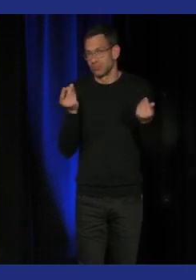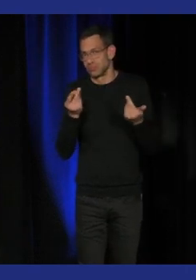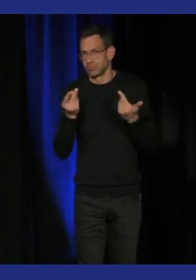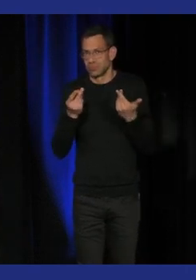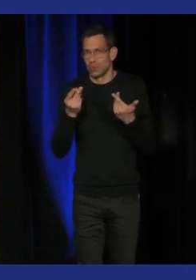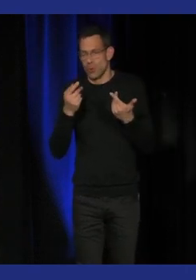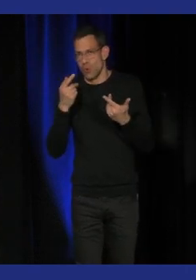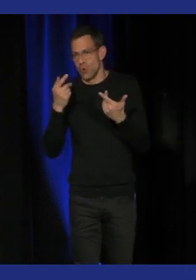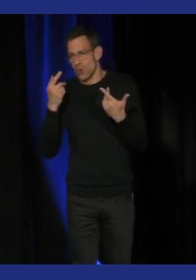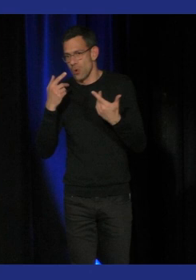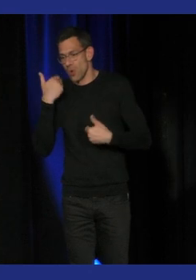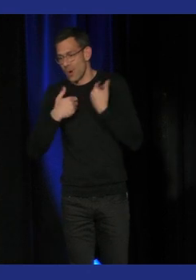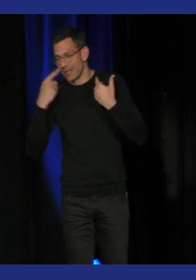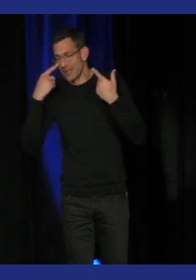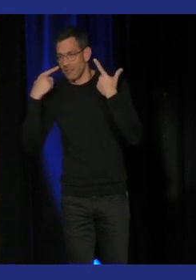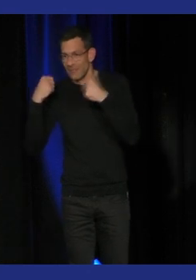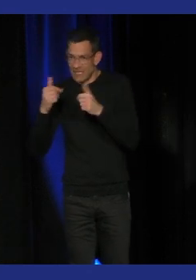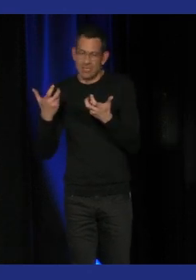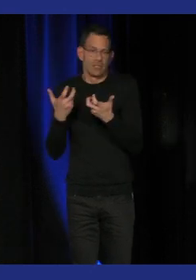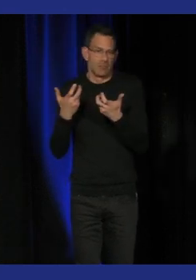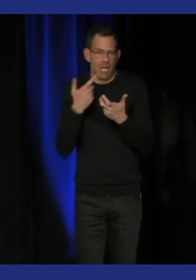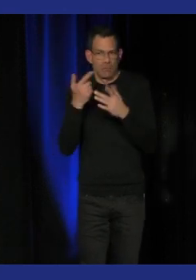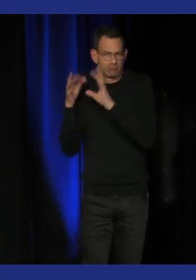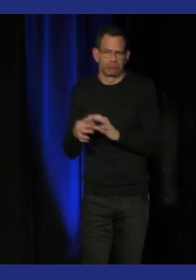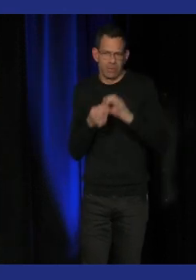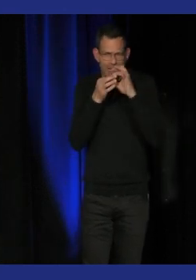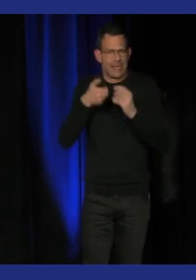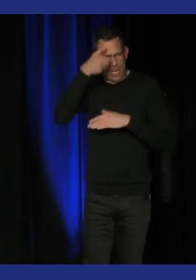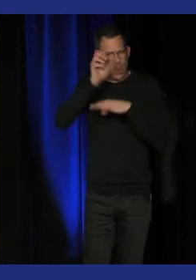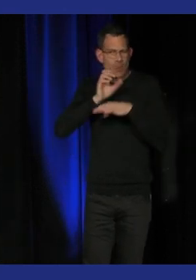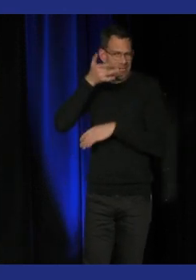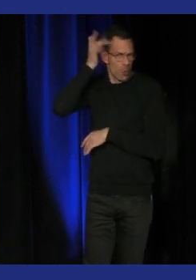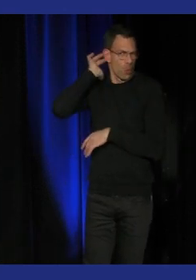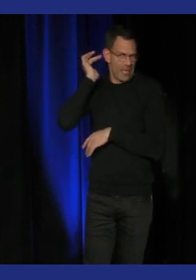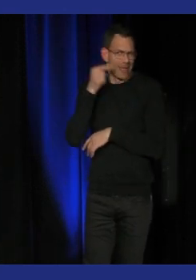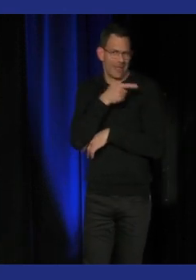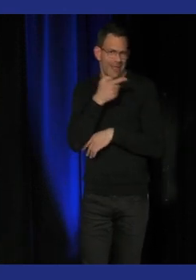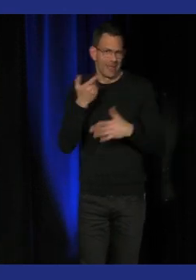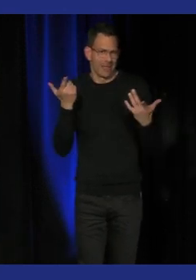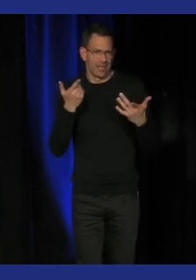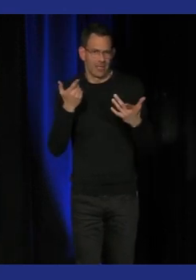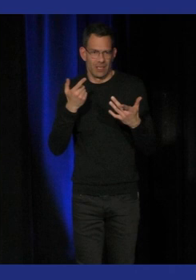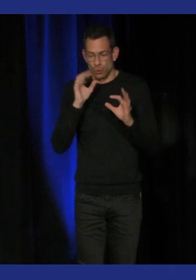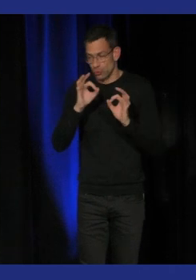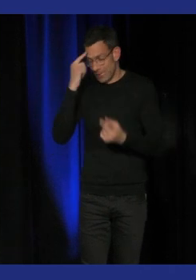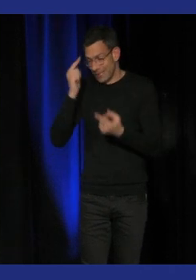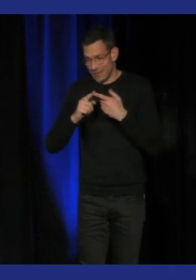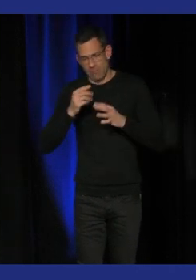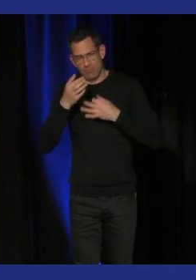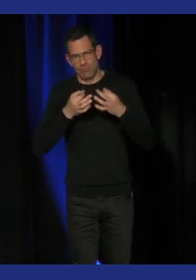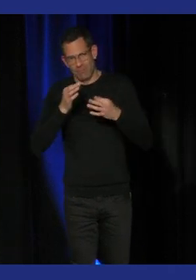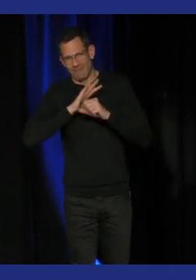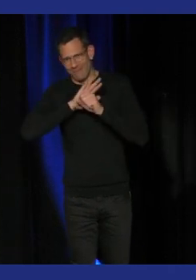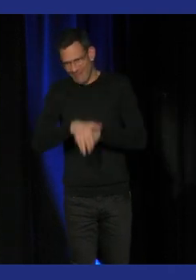crip, notamment, des concepts queer qui ont été repris justement à la lumière des questions antivalidistes et qui sont donc devenues crip,